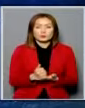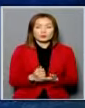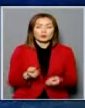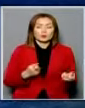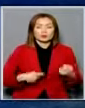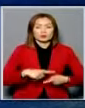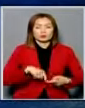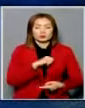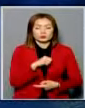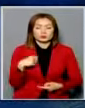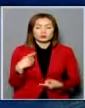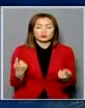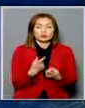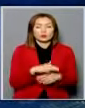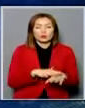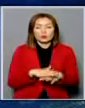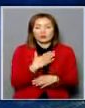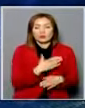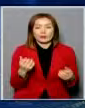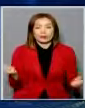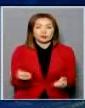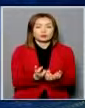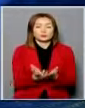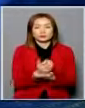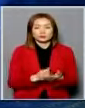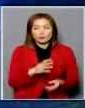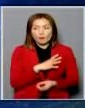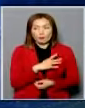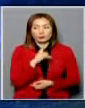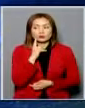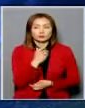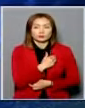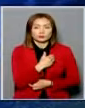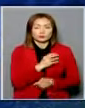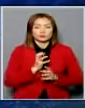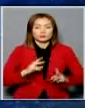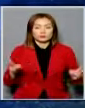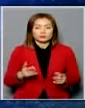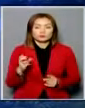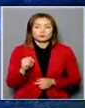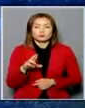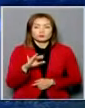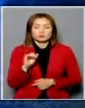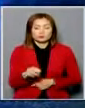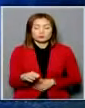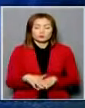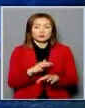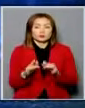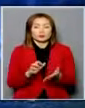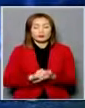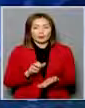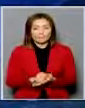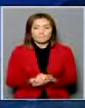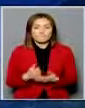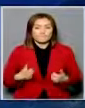жергілікті кәсіпкерлердің және қарапайым халықтың қолдауымен жиналған. Ерікті болу ерлік. Саят бос уақытында игі істермен